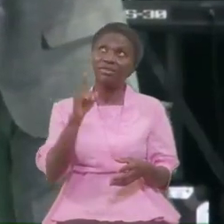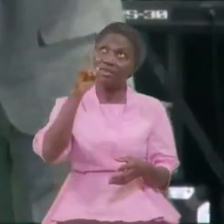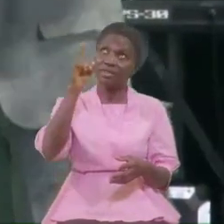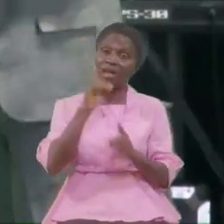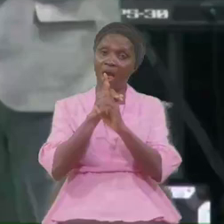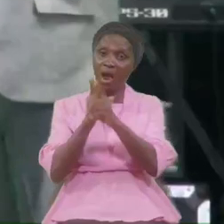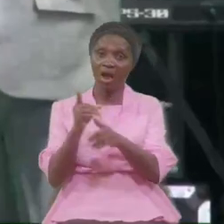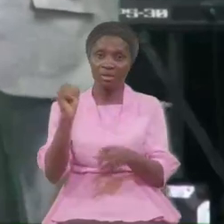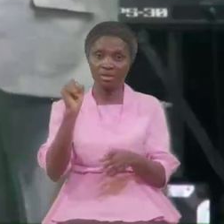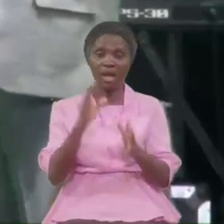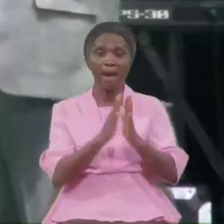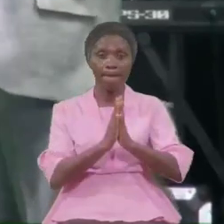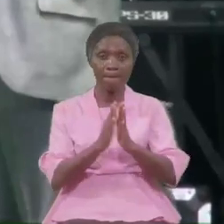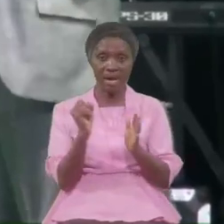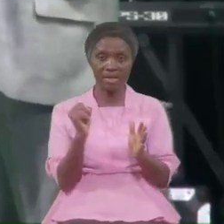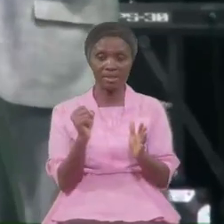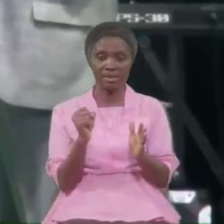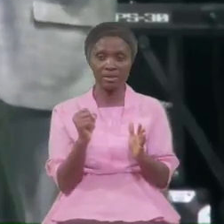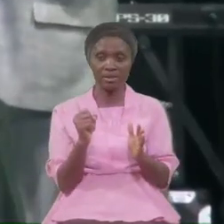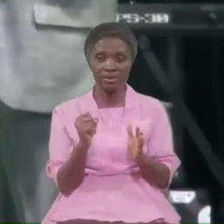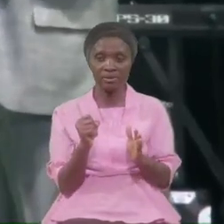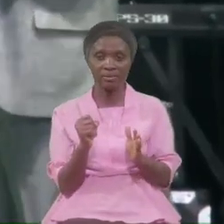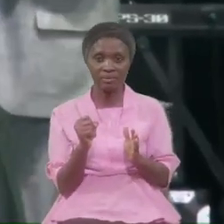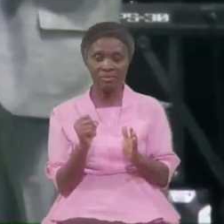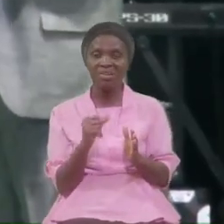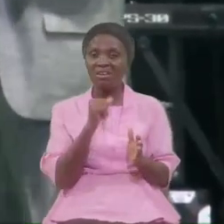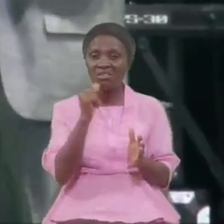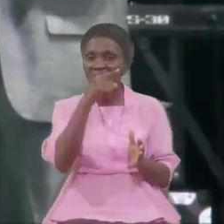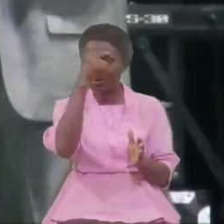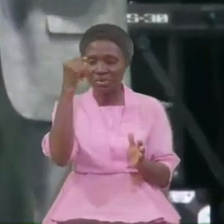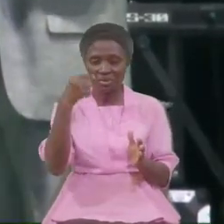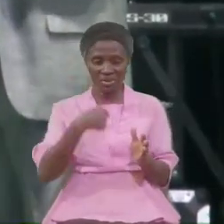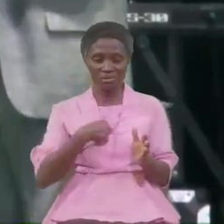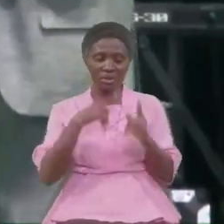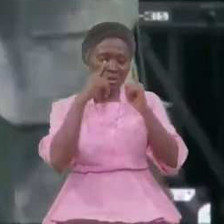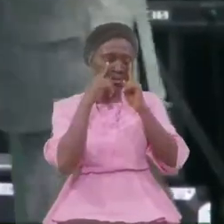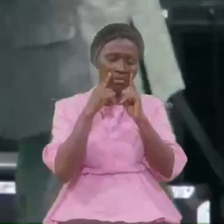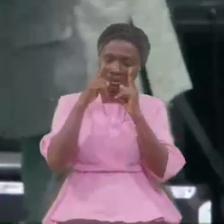Dieu exauce la prière. Ce n'est pas parce qu'on pleure.